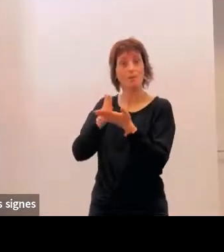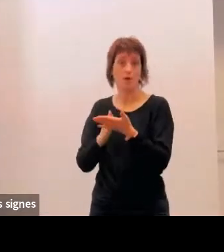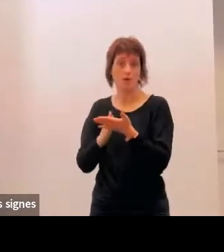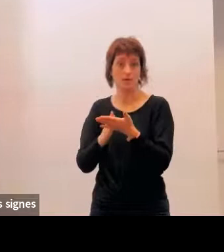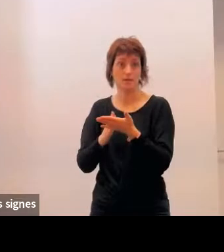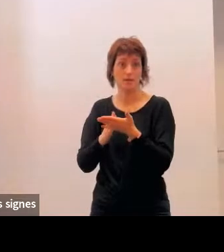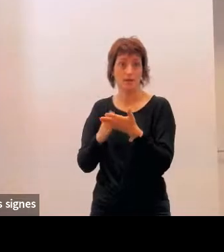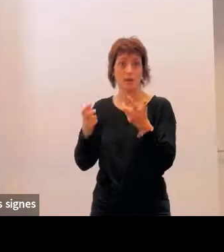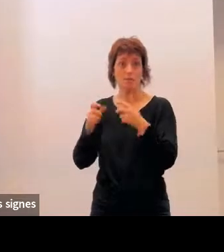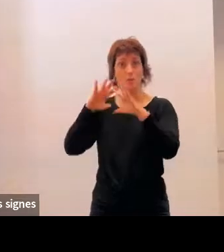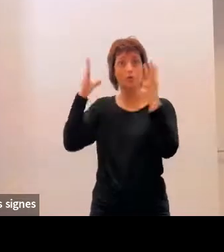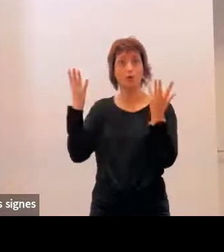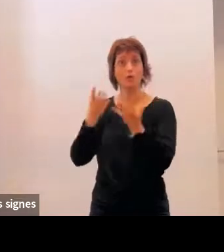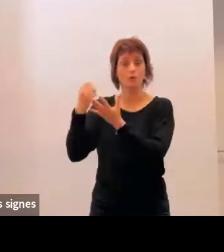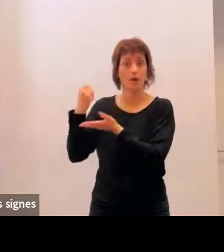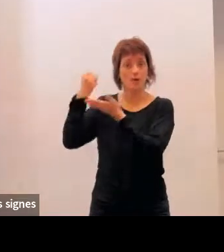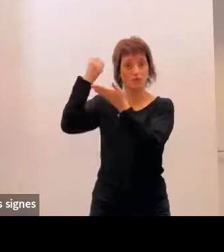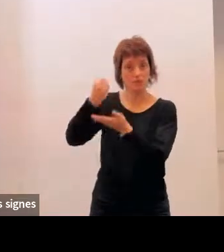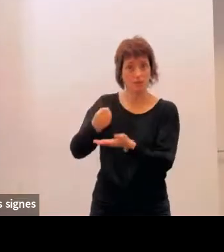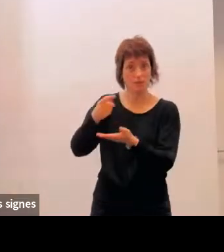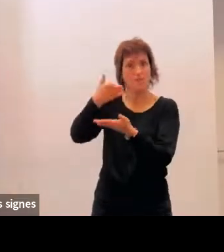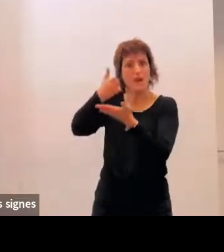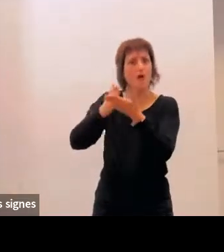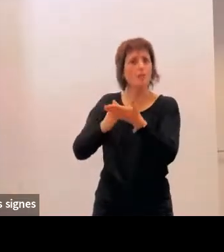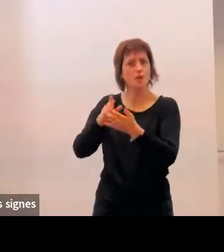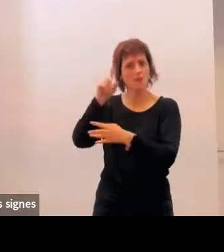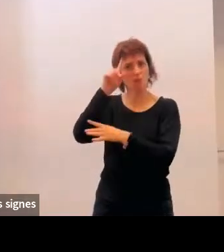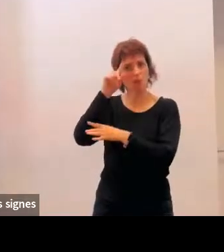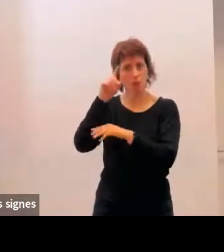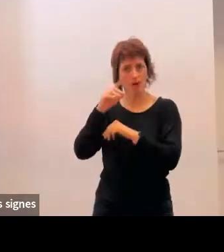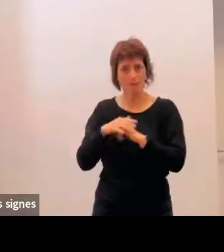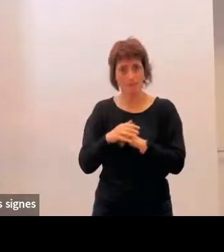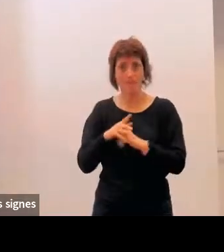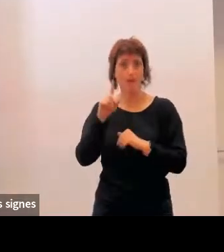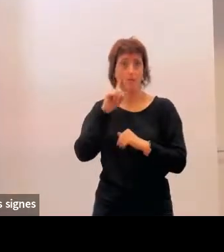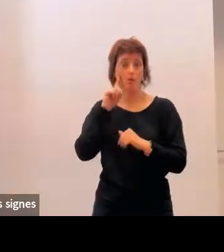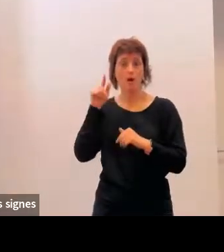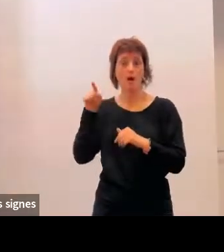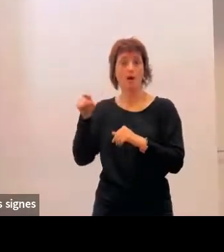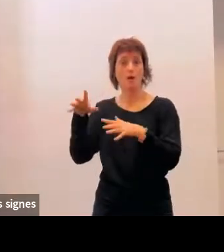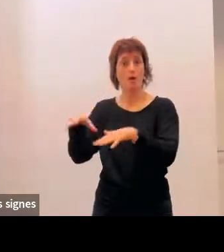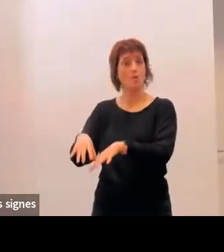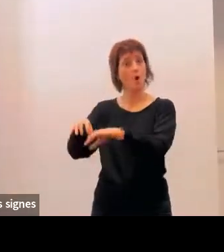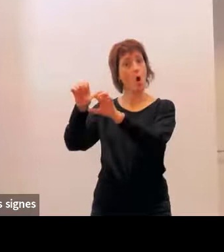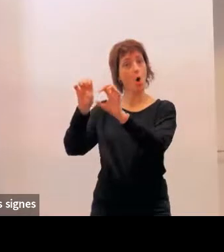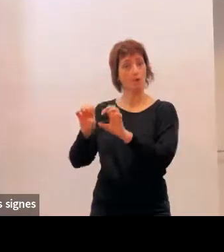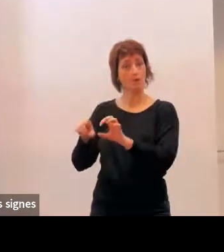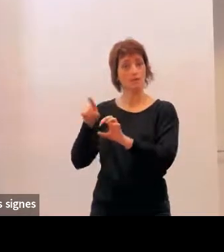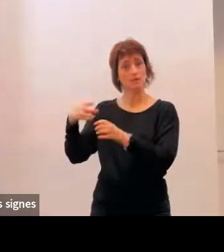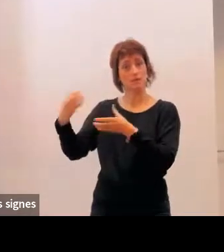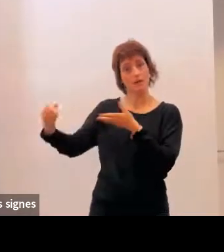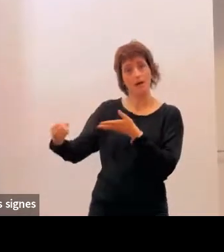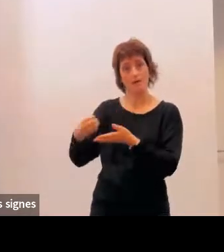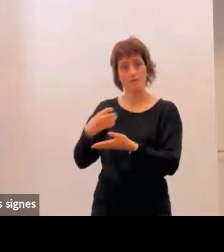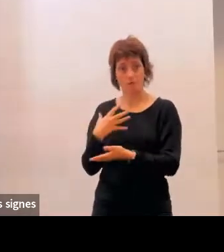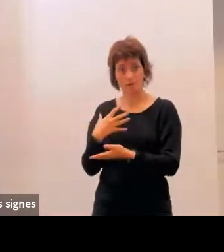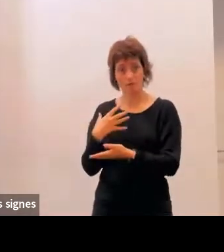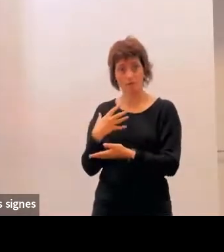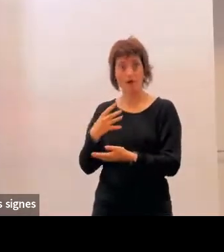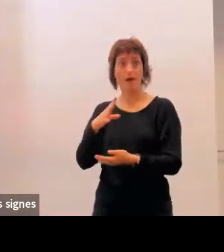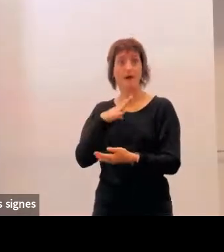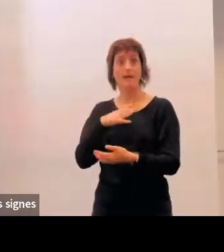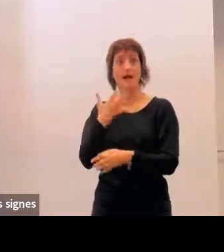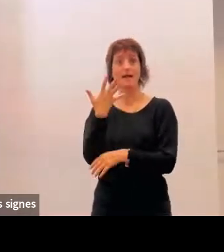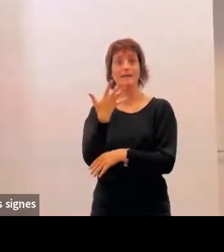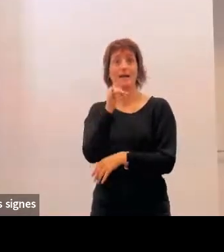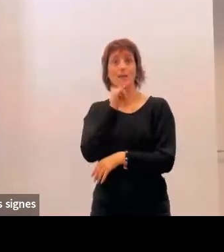montant total de la succession. Pourquoi la moitié ? Parce que l'office notarial nous a informé de l'existence de